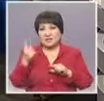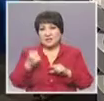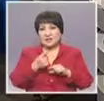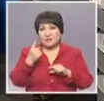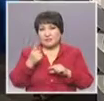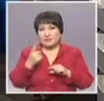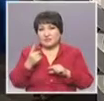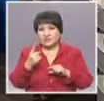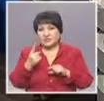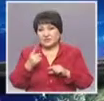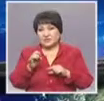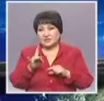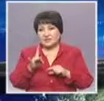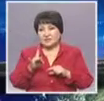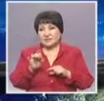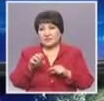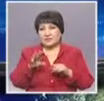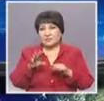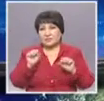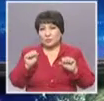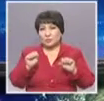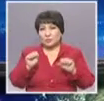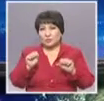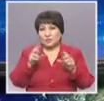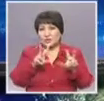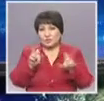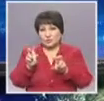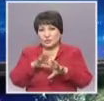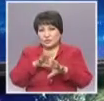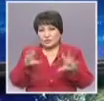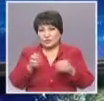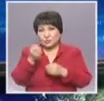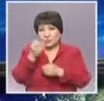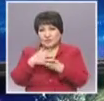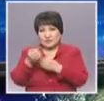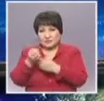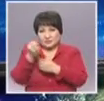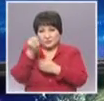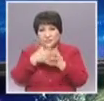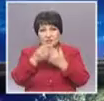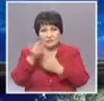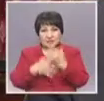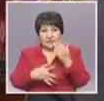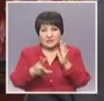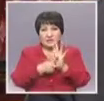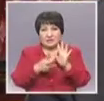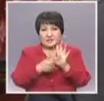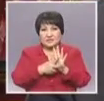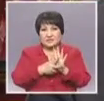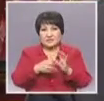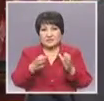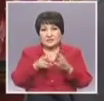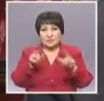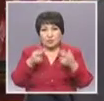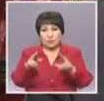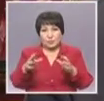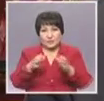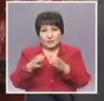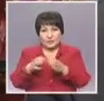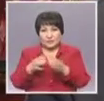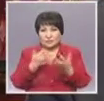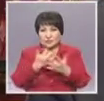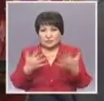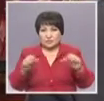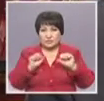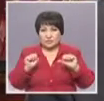олимпиадалық орталықтар спорт түрлері бойынша және 8 клуб әртүрлі спорт түрлері бойынша,